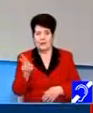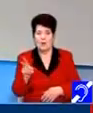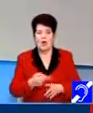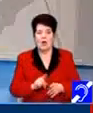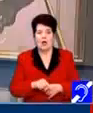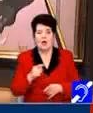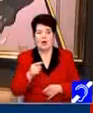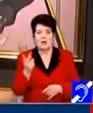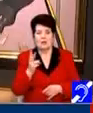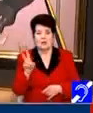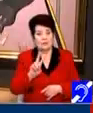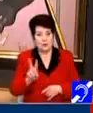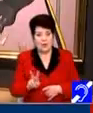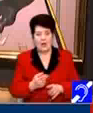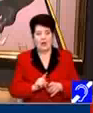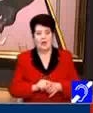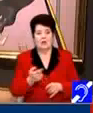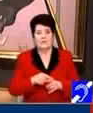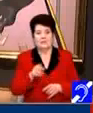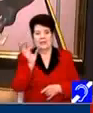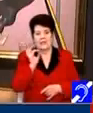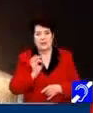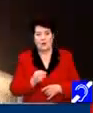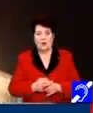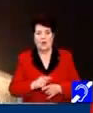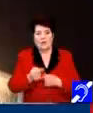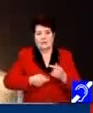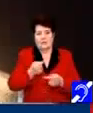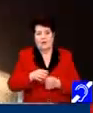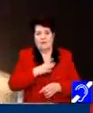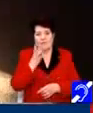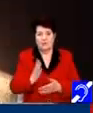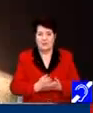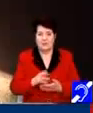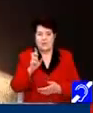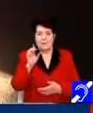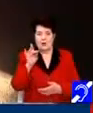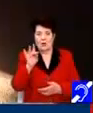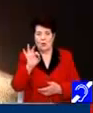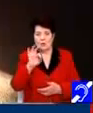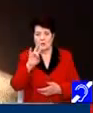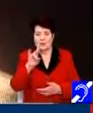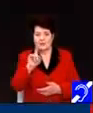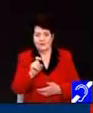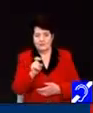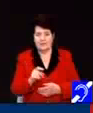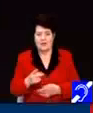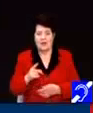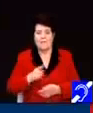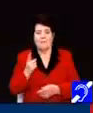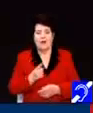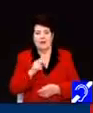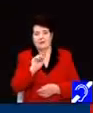unei licitații organizate de Casa Christie's la New York. Tânăra sofisticată este din bronz lustruit și a fost realizată de maestrul român